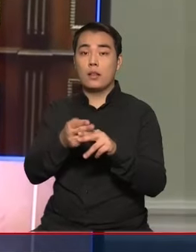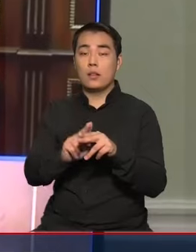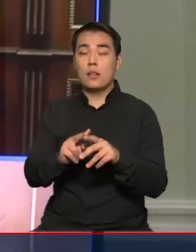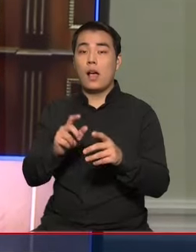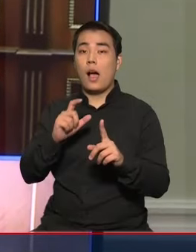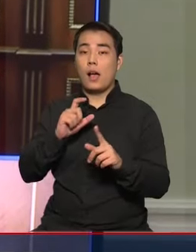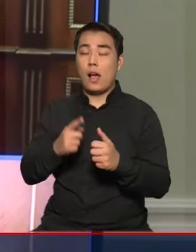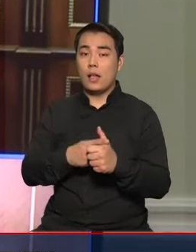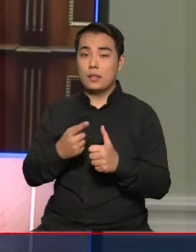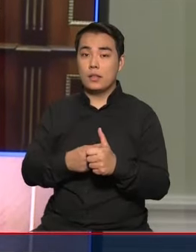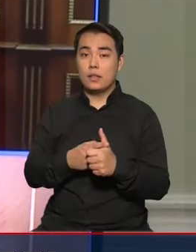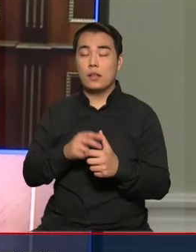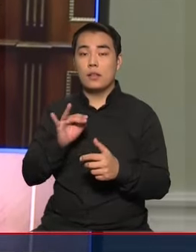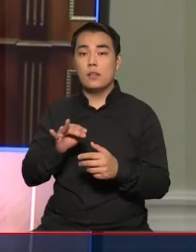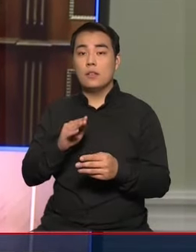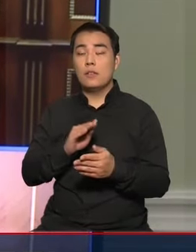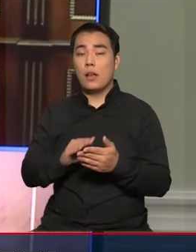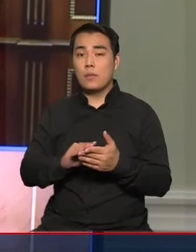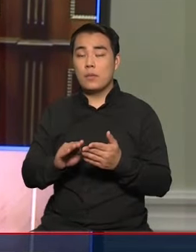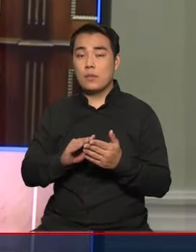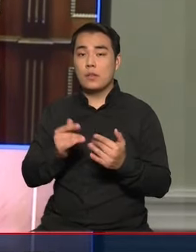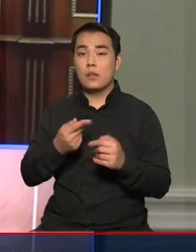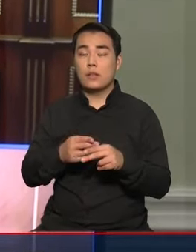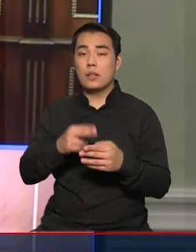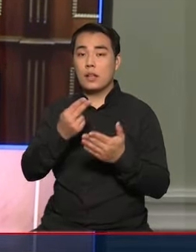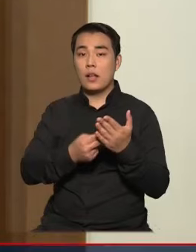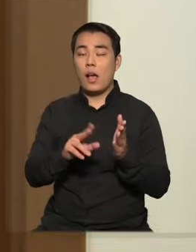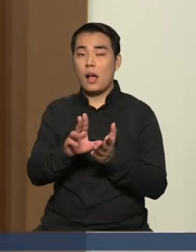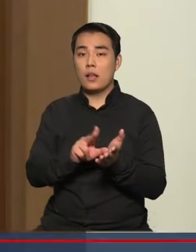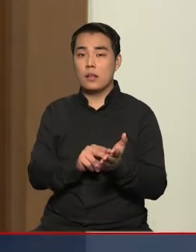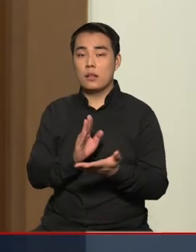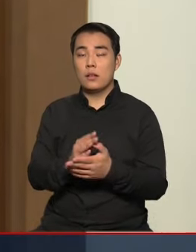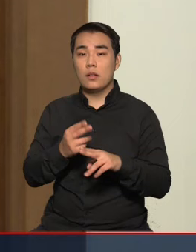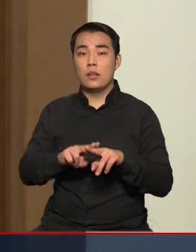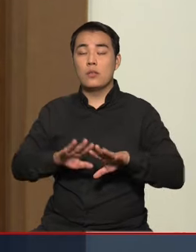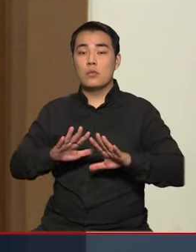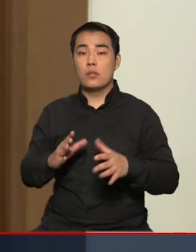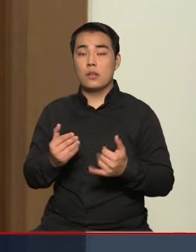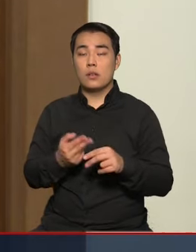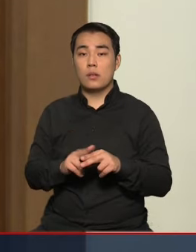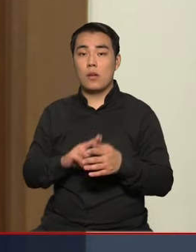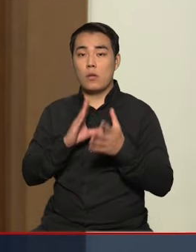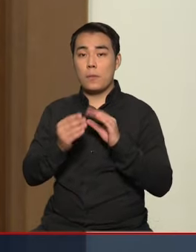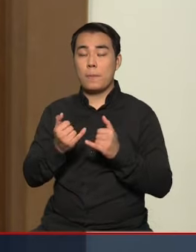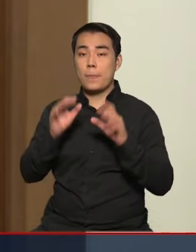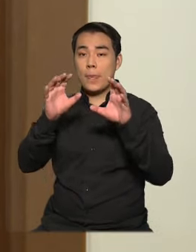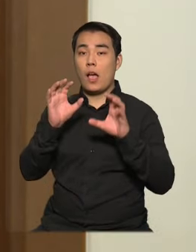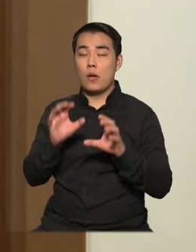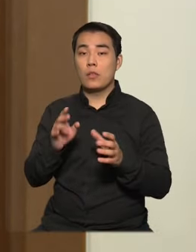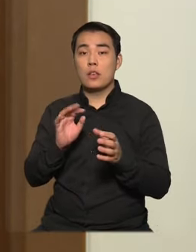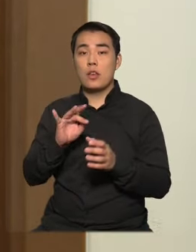атын, кескінін, бейнесін қайталауда. Осындай жағдайларға да енді заңдық